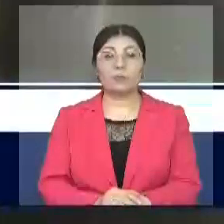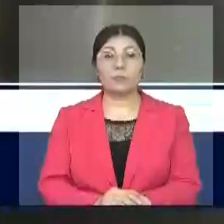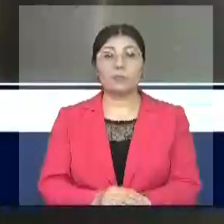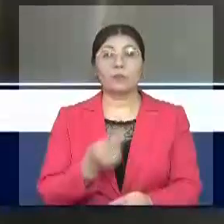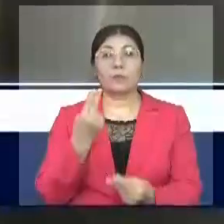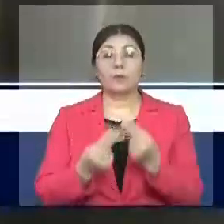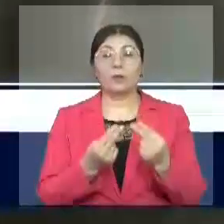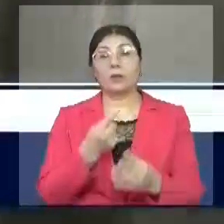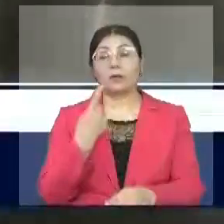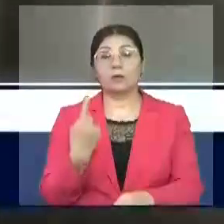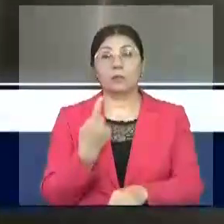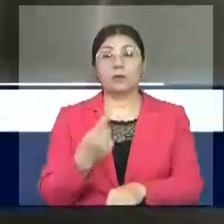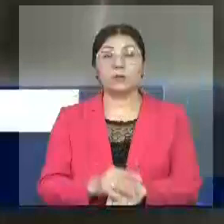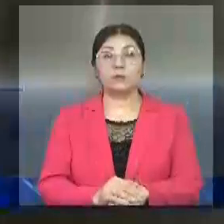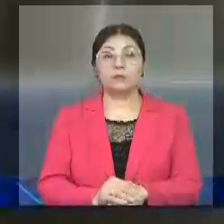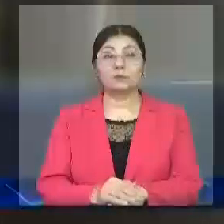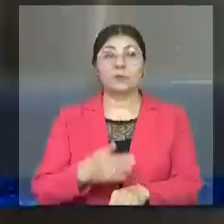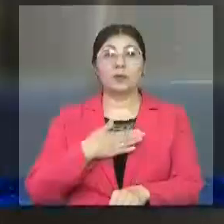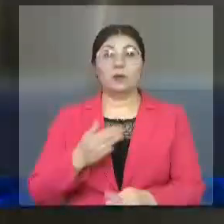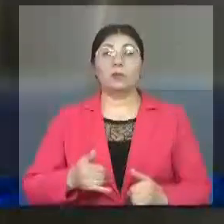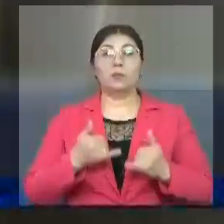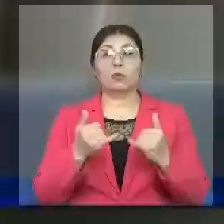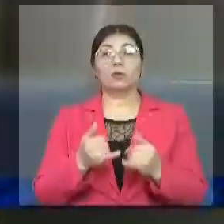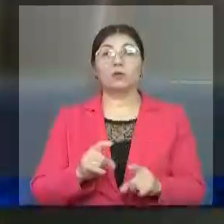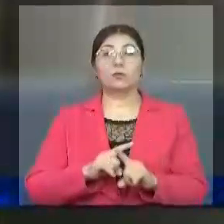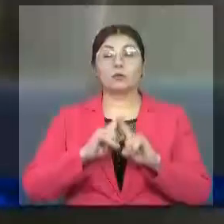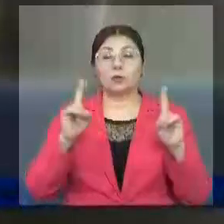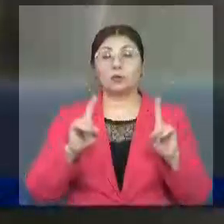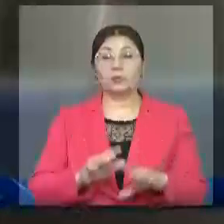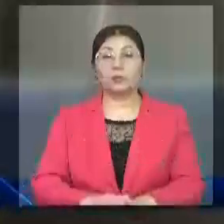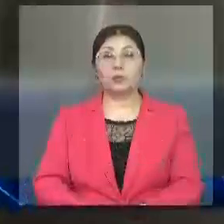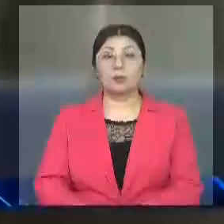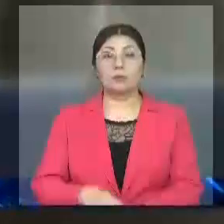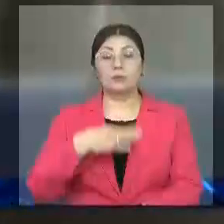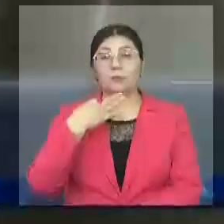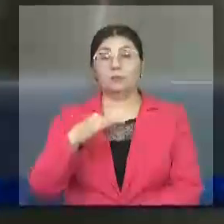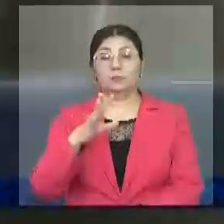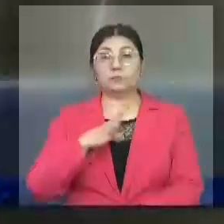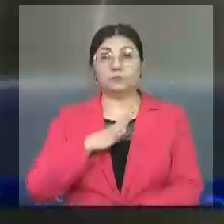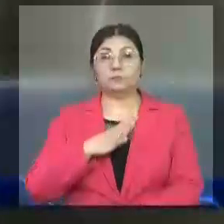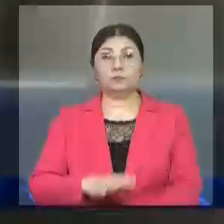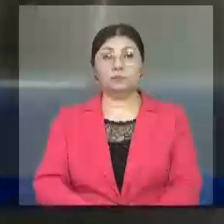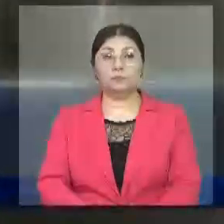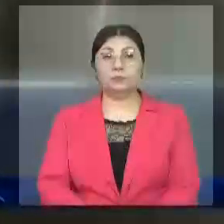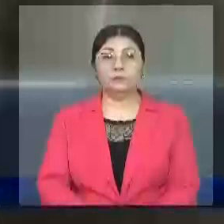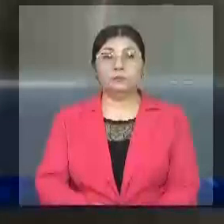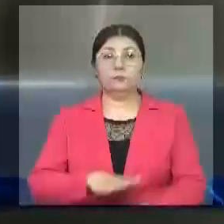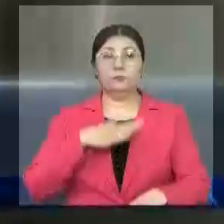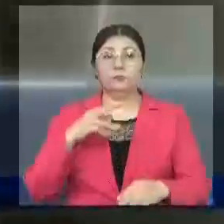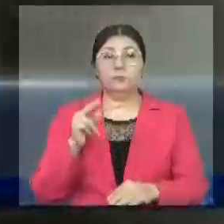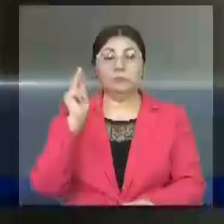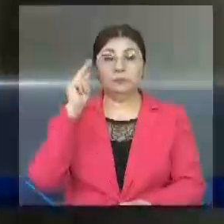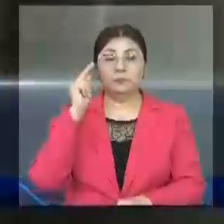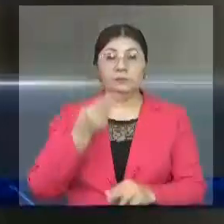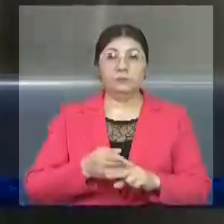ойнаған рөлдерім бірі. Мен үшін үлкен бір опыт болды десем болады. Көп нәрсе үйрендім